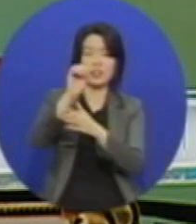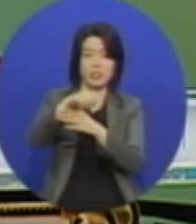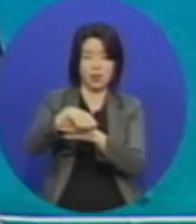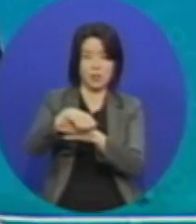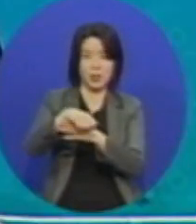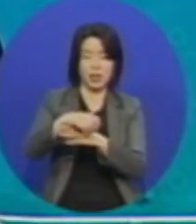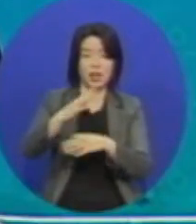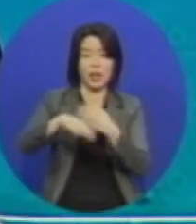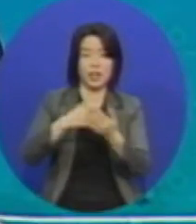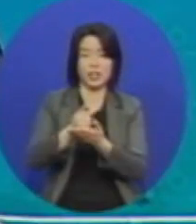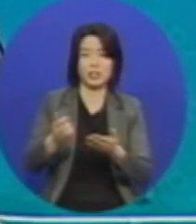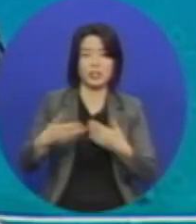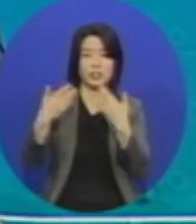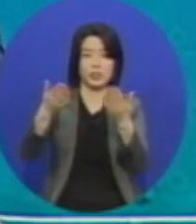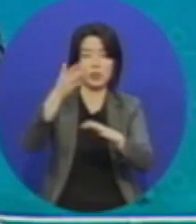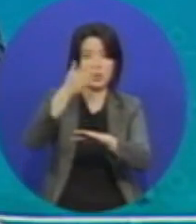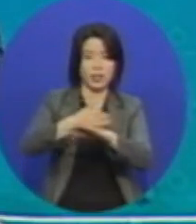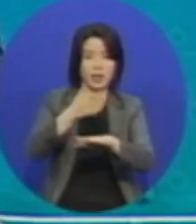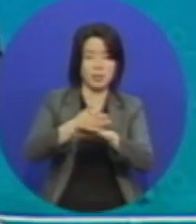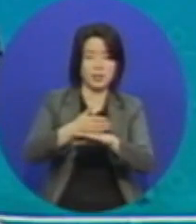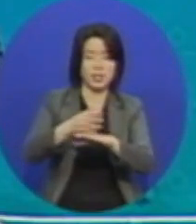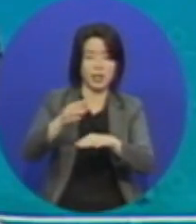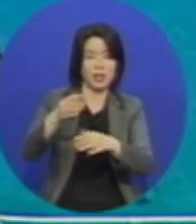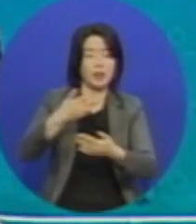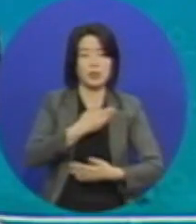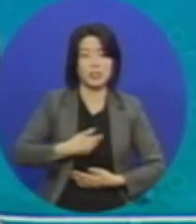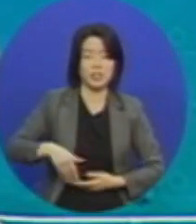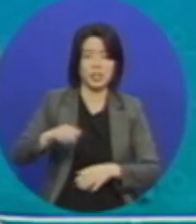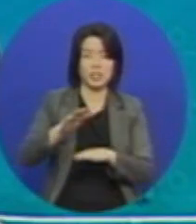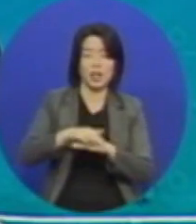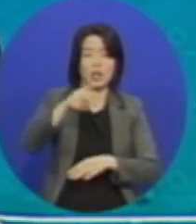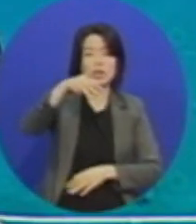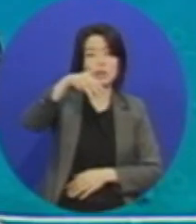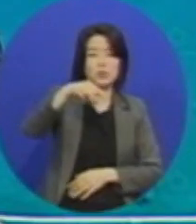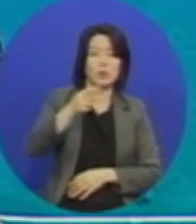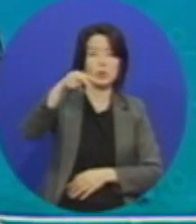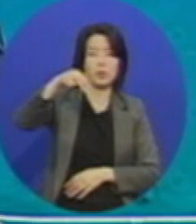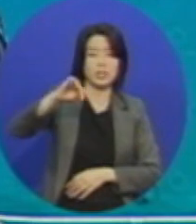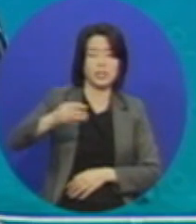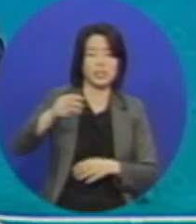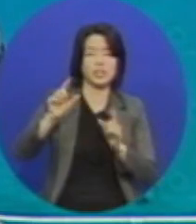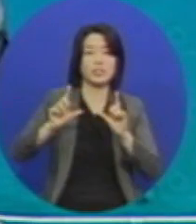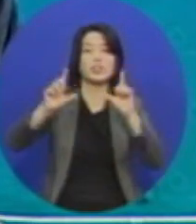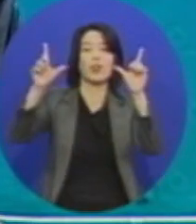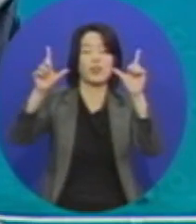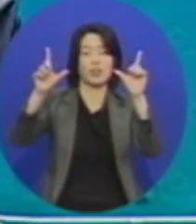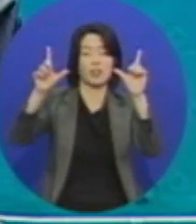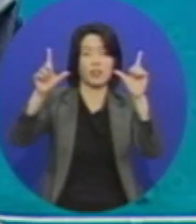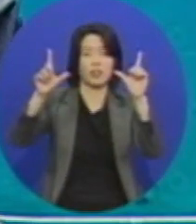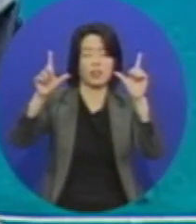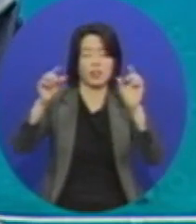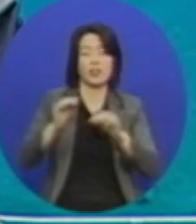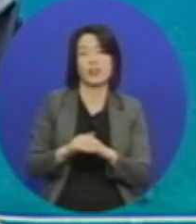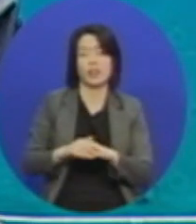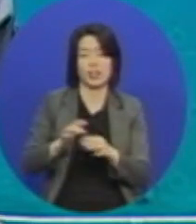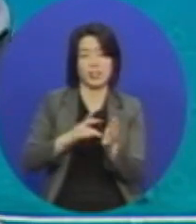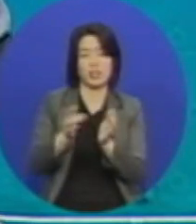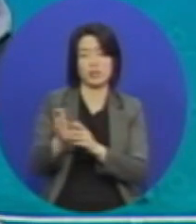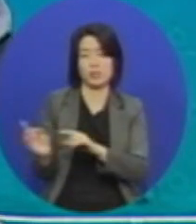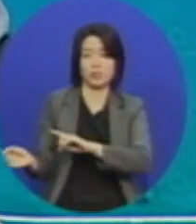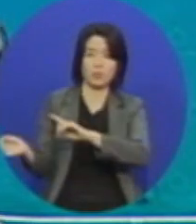하나님께 드려 감사 제사를 듣는 초 실 절 날 예수님은 부활 하십니다